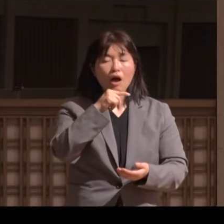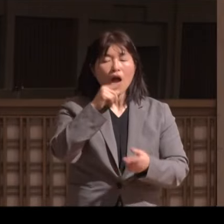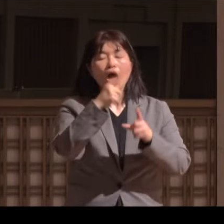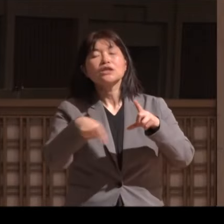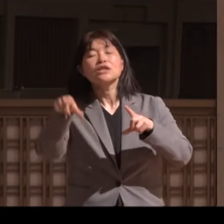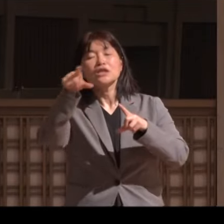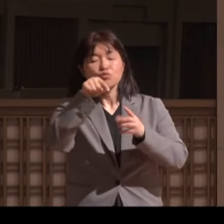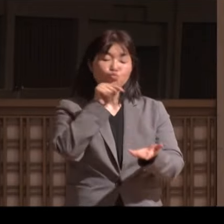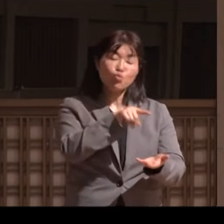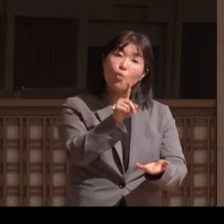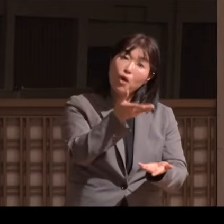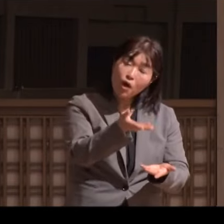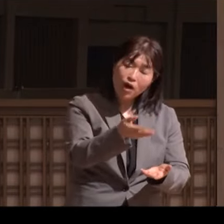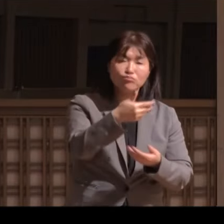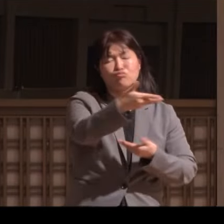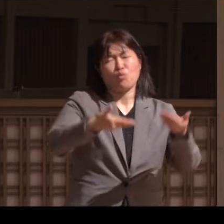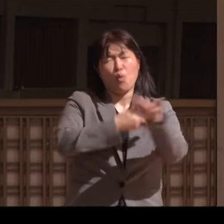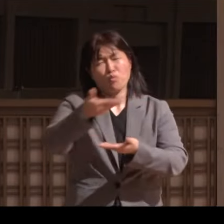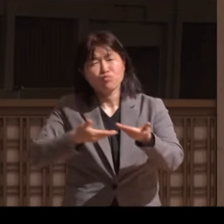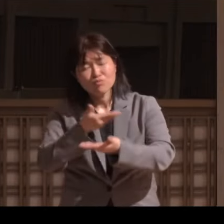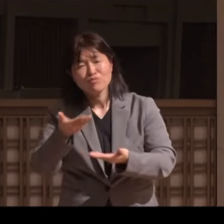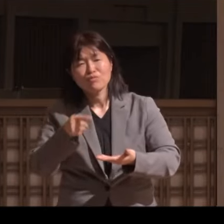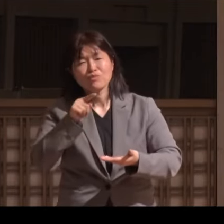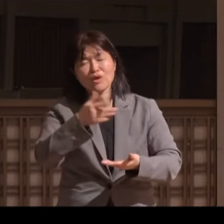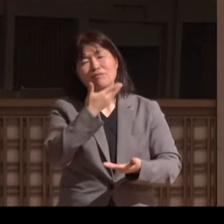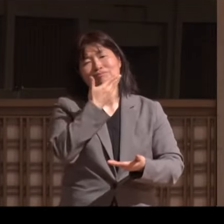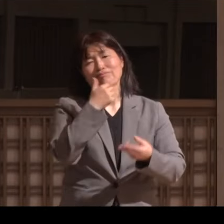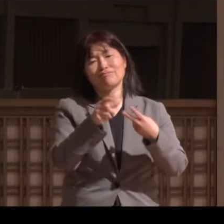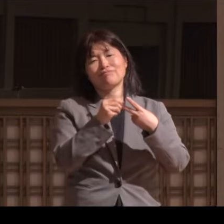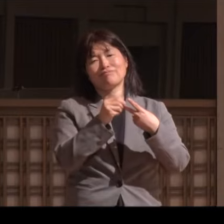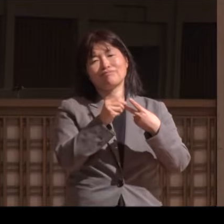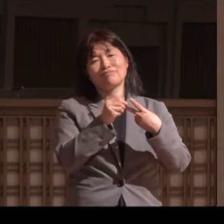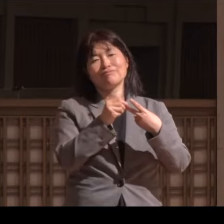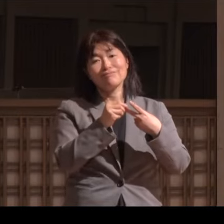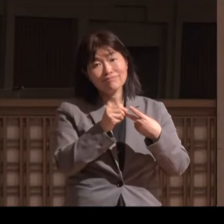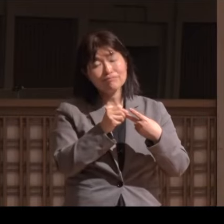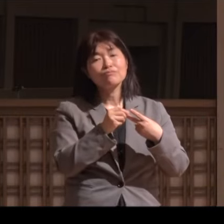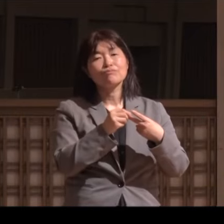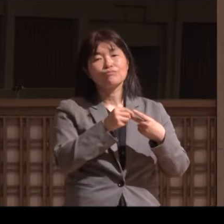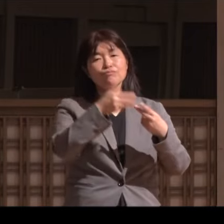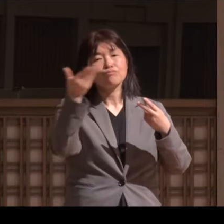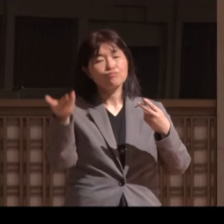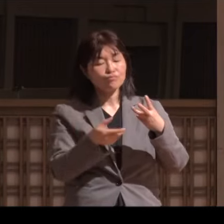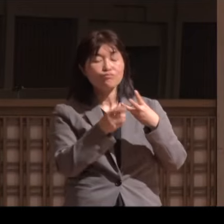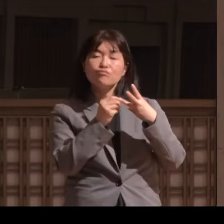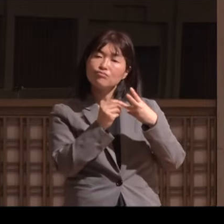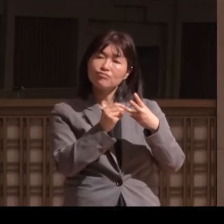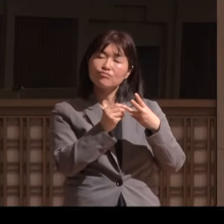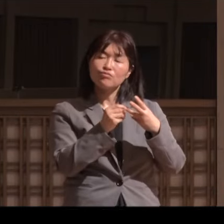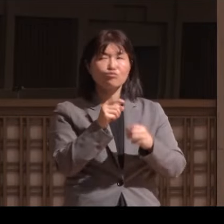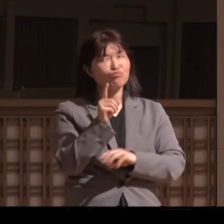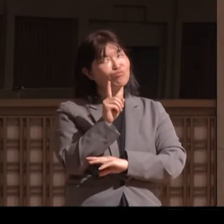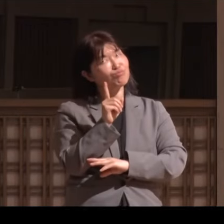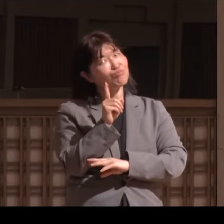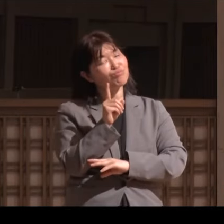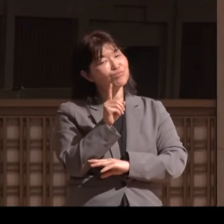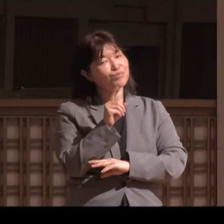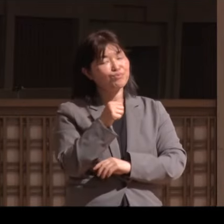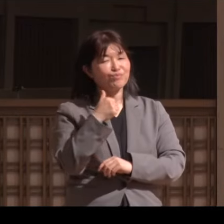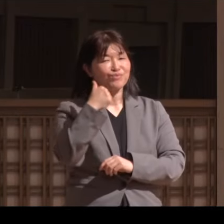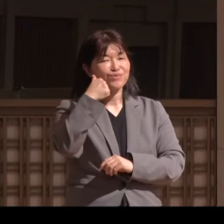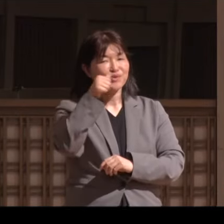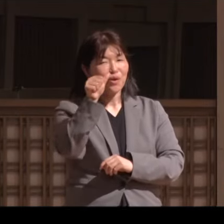こうですねっていう会話の方法まこういう風にしてみるっていうのも1つかなと思いますねそれが2つ目ま3つ目はどうでしょうね